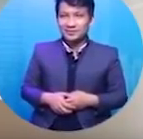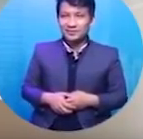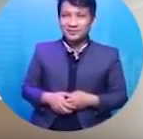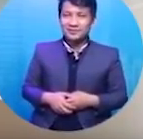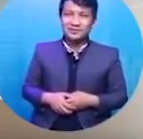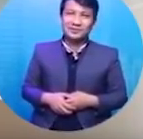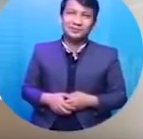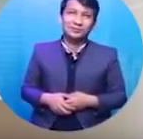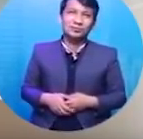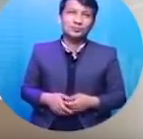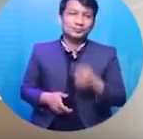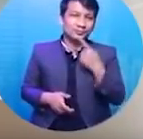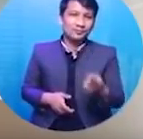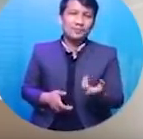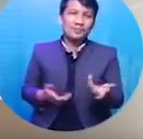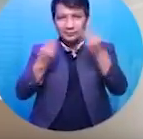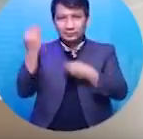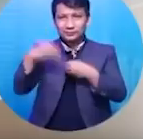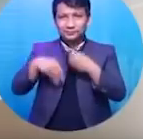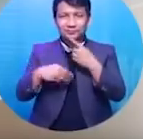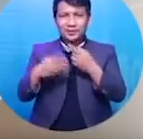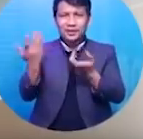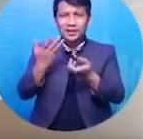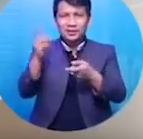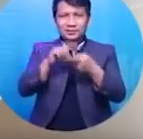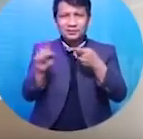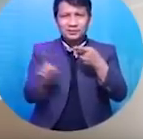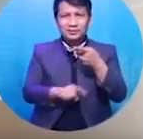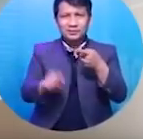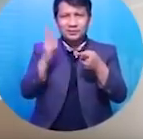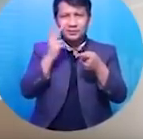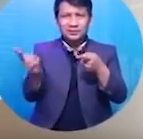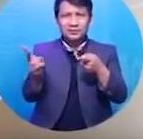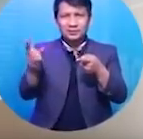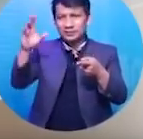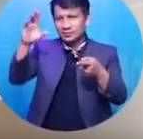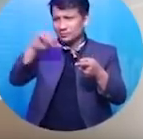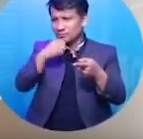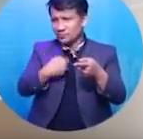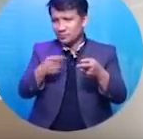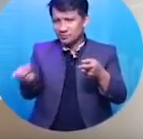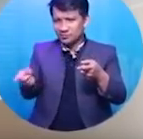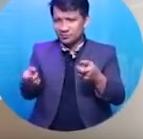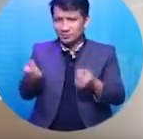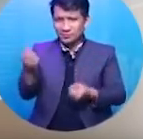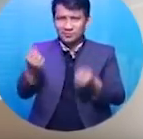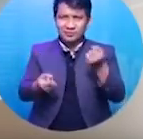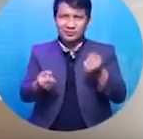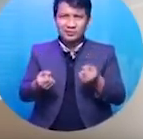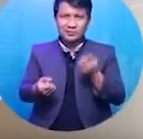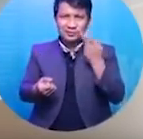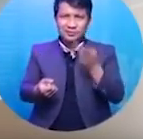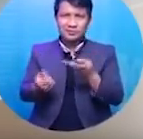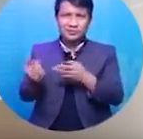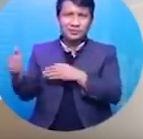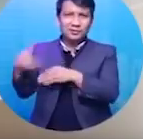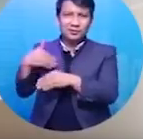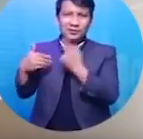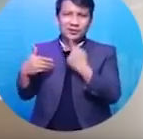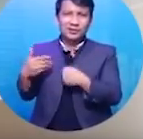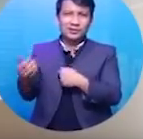Okay. So nag-alucinate ka na. Anong klaseng kidlat daw, sabi ng matatanda? Ewan ko nga po, hindi ko nga po alam kung ano sabi ko